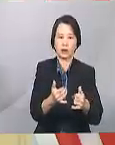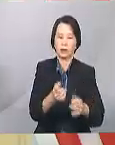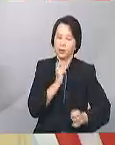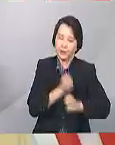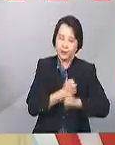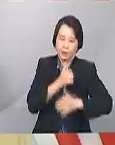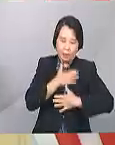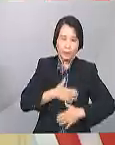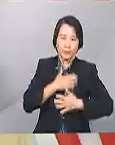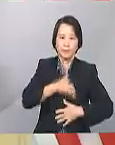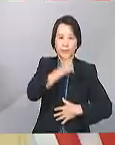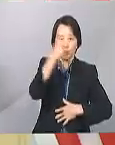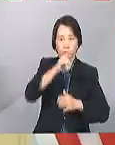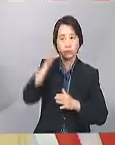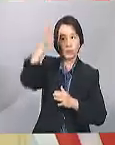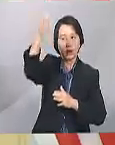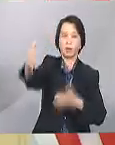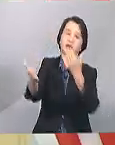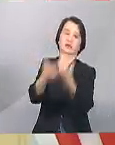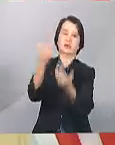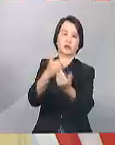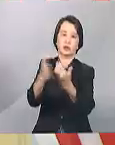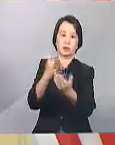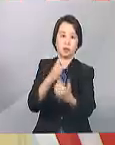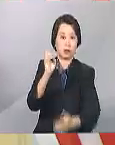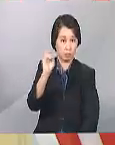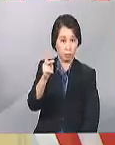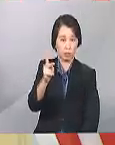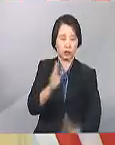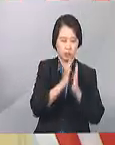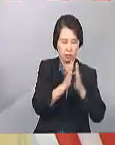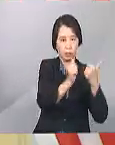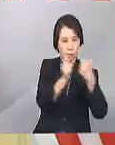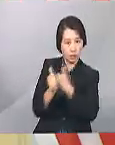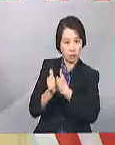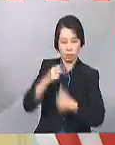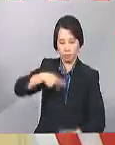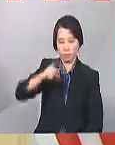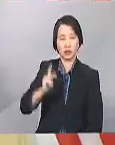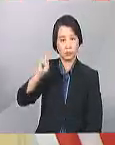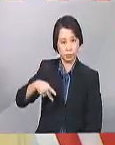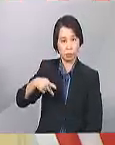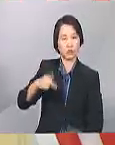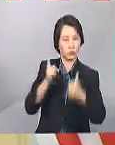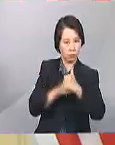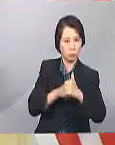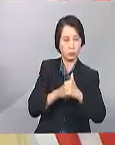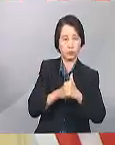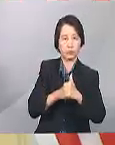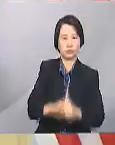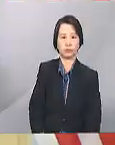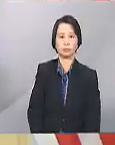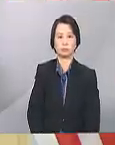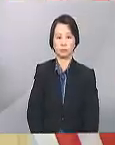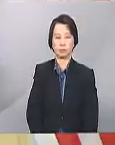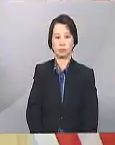bersusah sekarang untuk senang di masa-masa akan datang. Jadi patuh kepada arahan PKP ini.